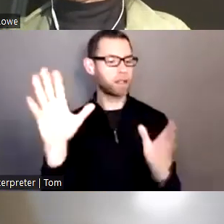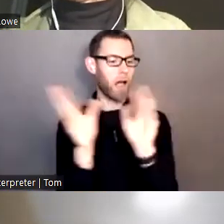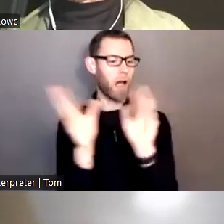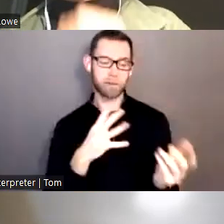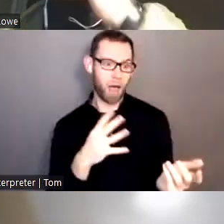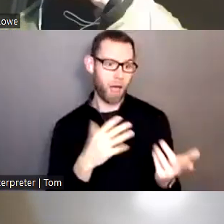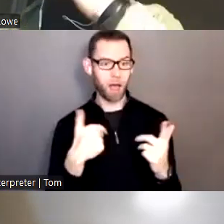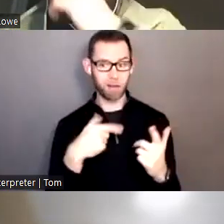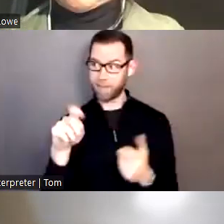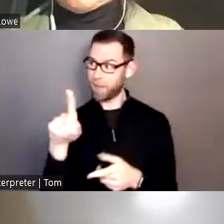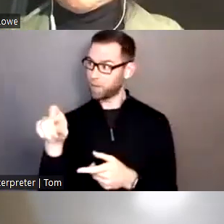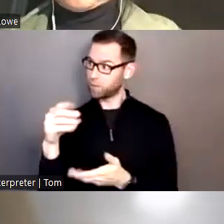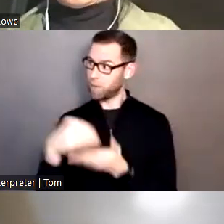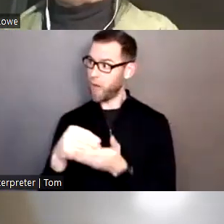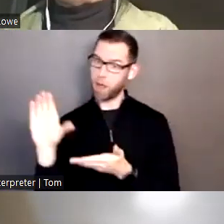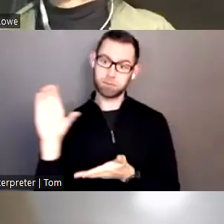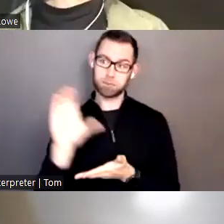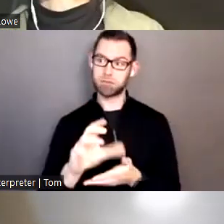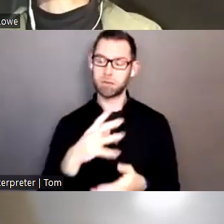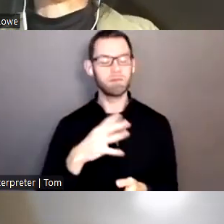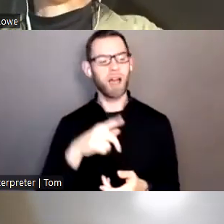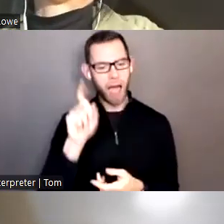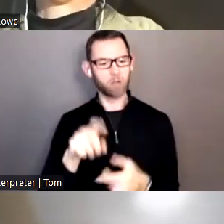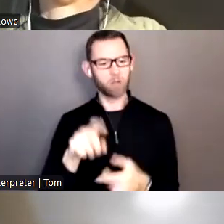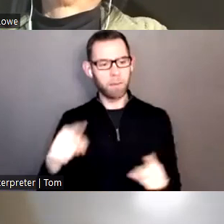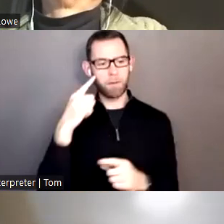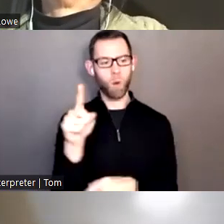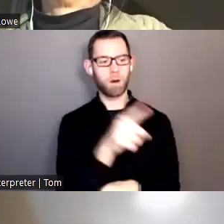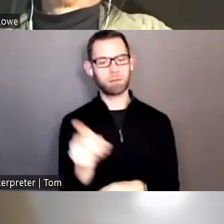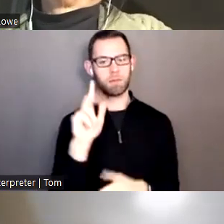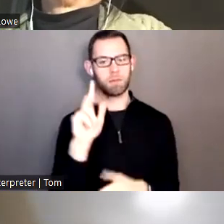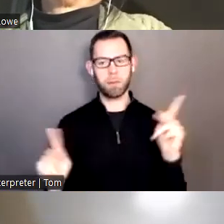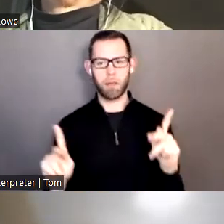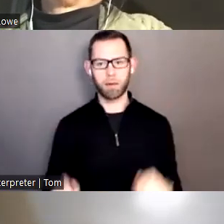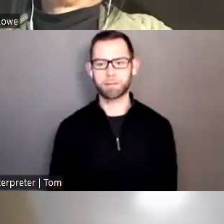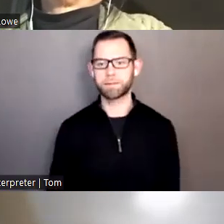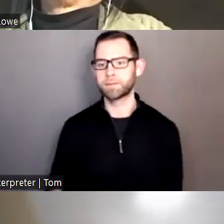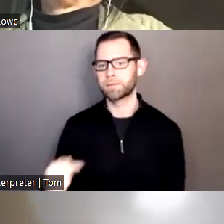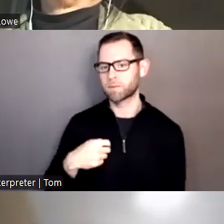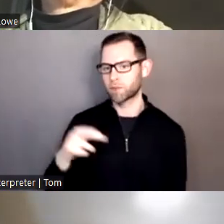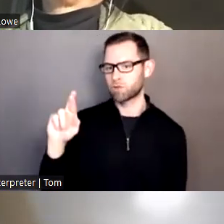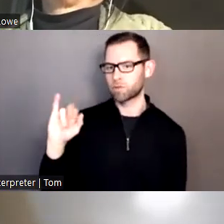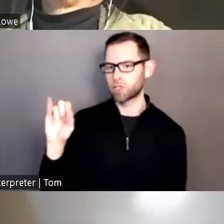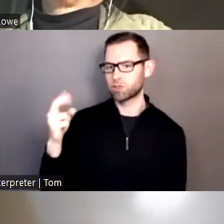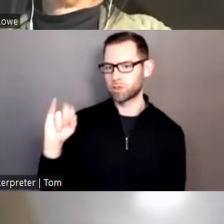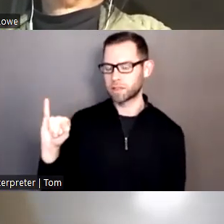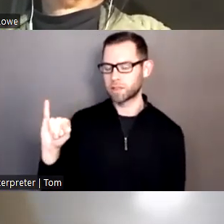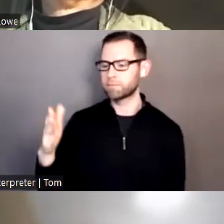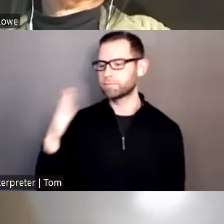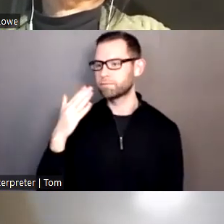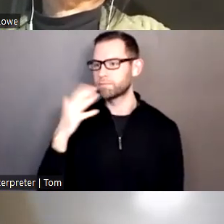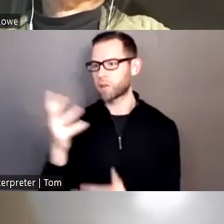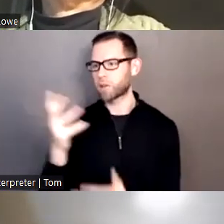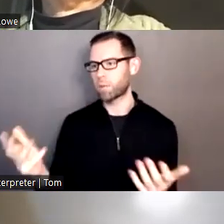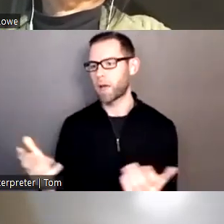mettez l'argent et faire ça et Thanks so much, Buddy. I heard fonctionner some pour tout le great, monde. points